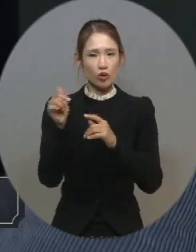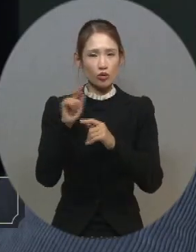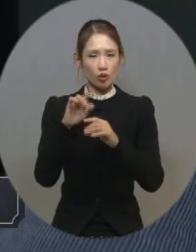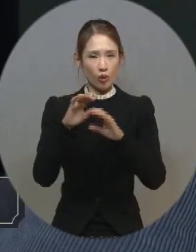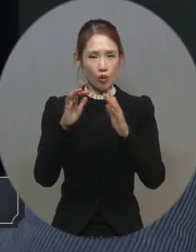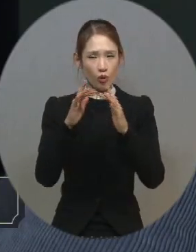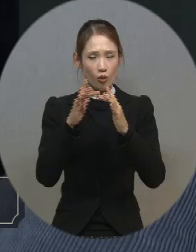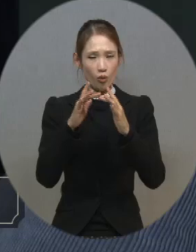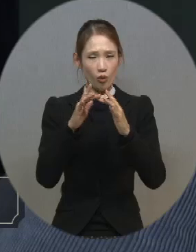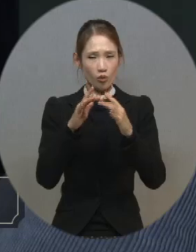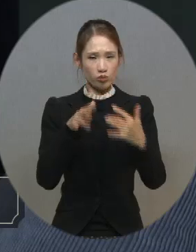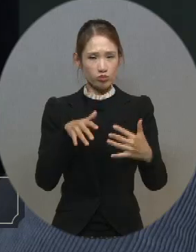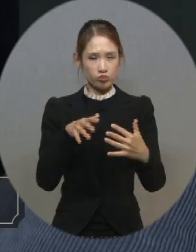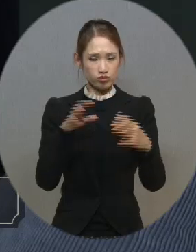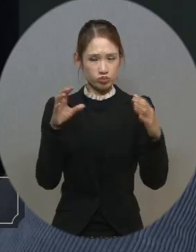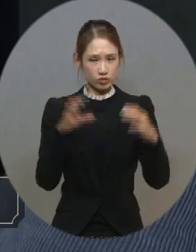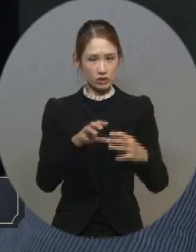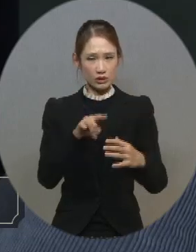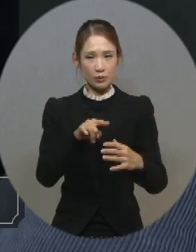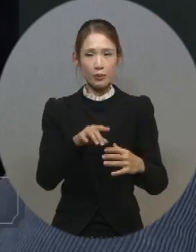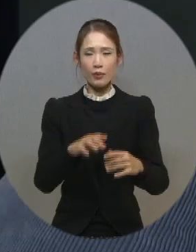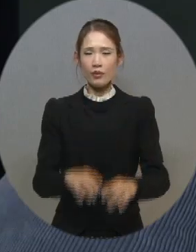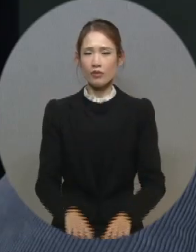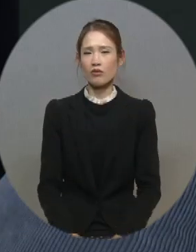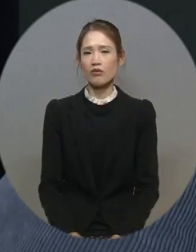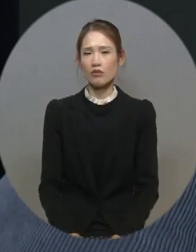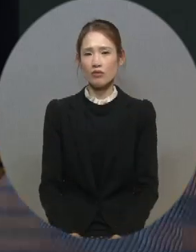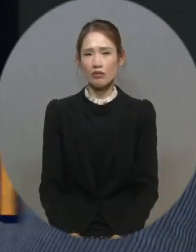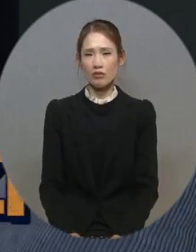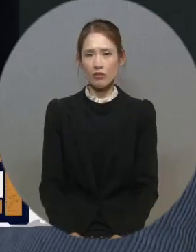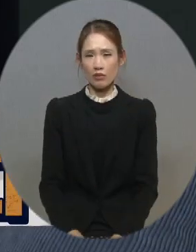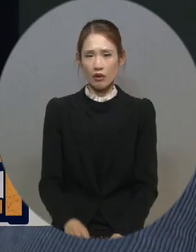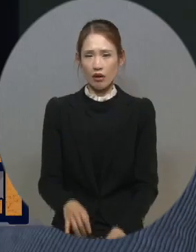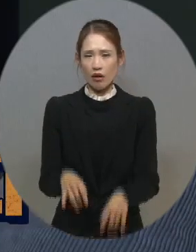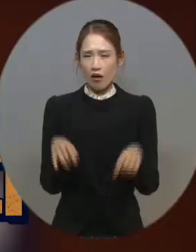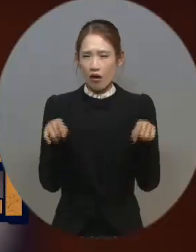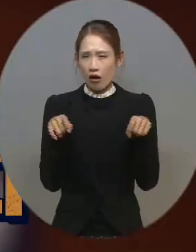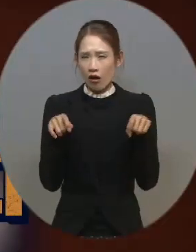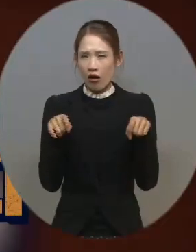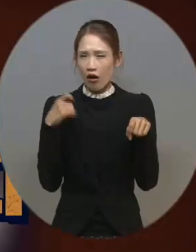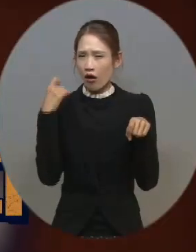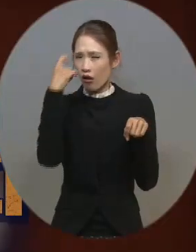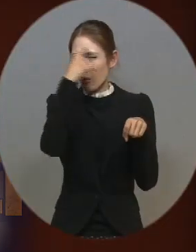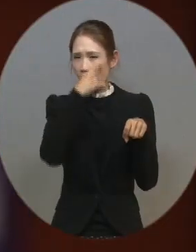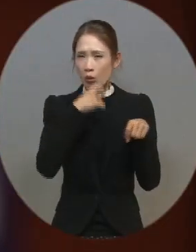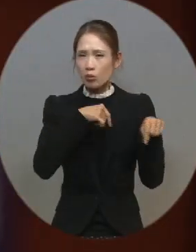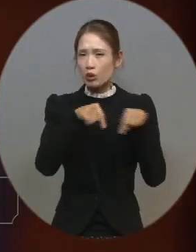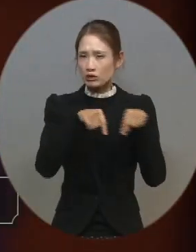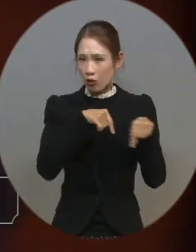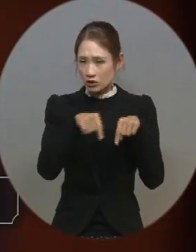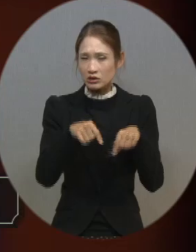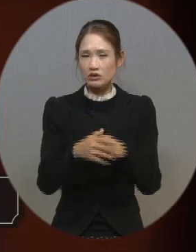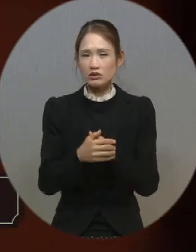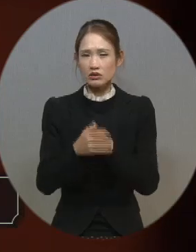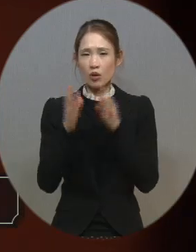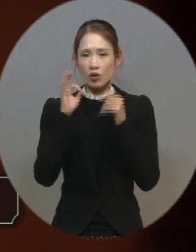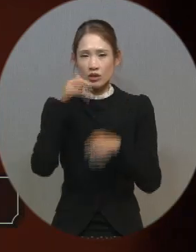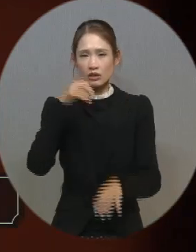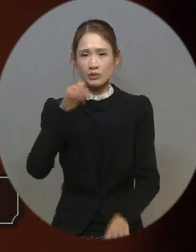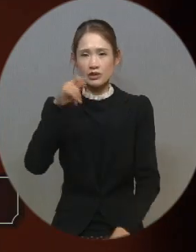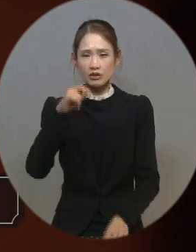집회에서 오프라인으로 했긴 했는데 이제 너무 공포 정치한다. 그리고 김일성